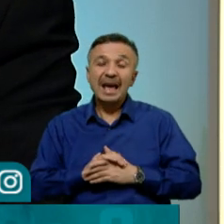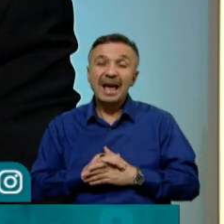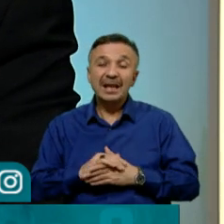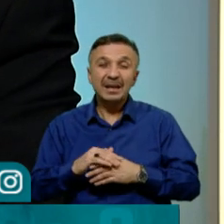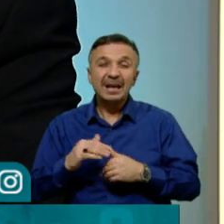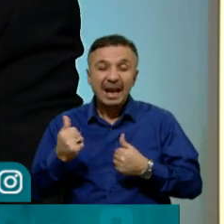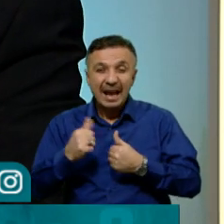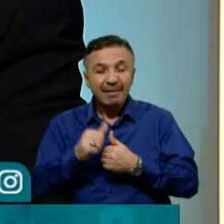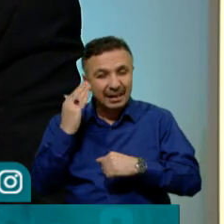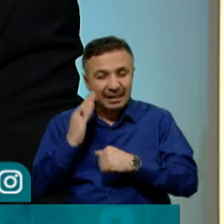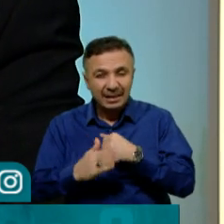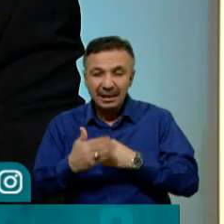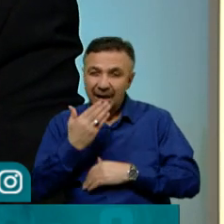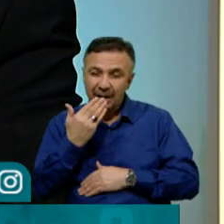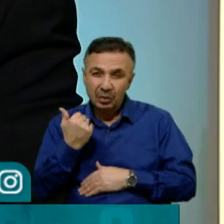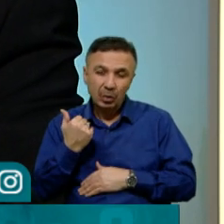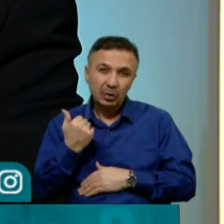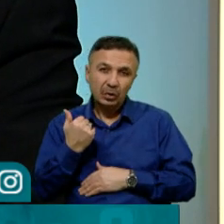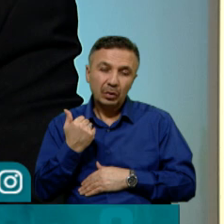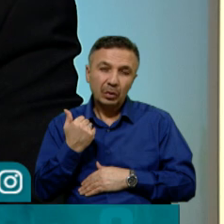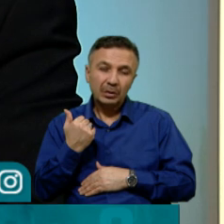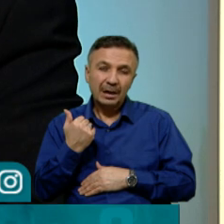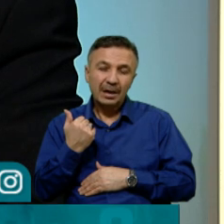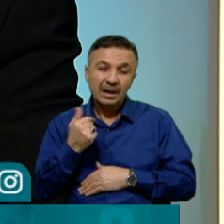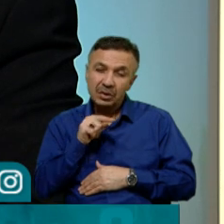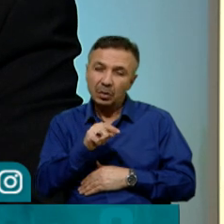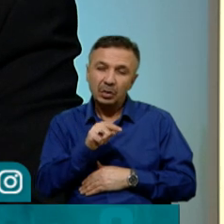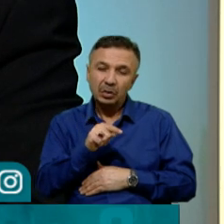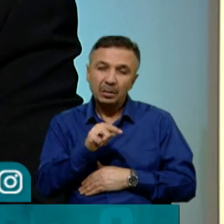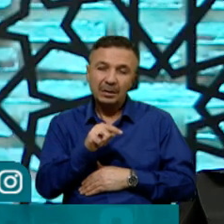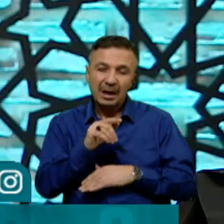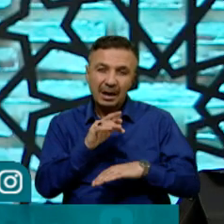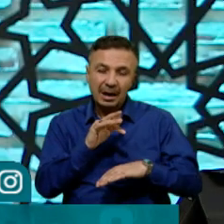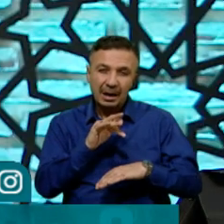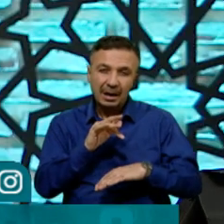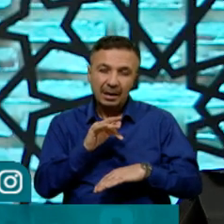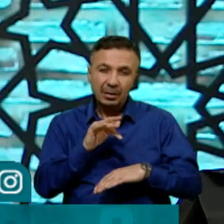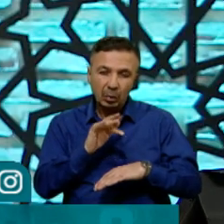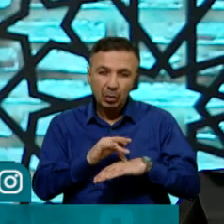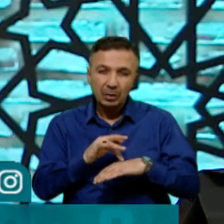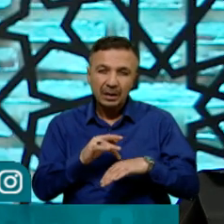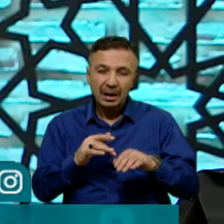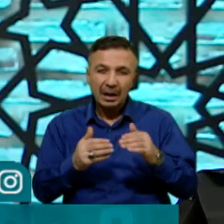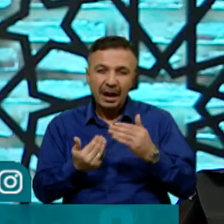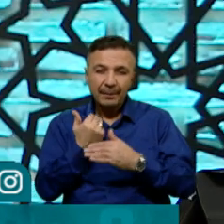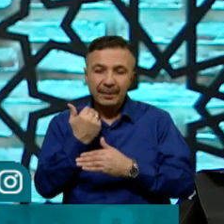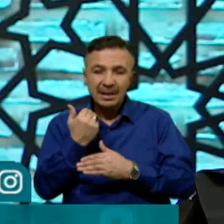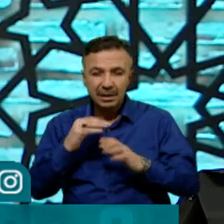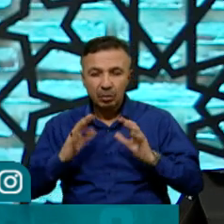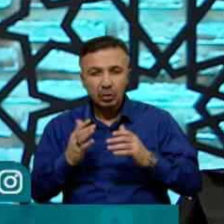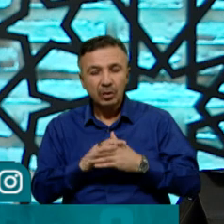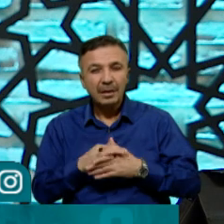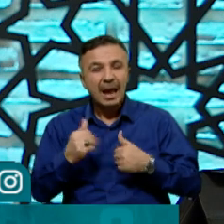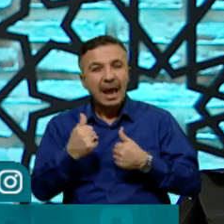yasağı yoksa işte o durumda abdest bozulur Peki evlilik hesabı yok ama hani eşler